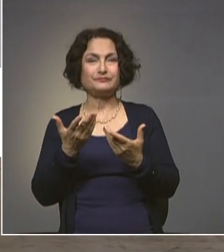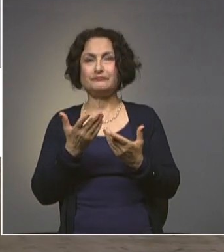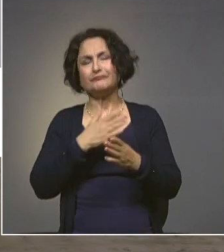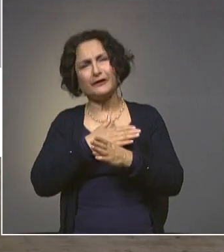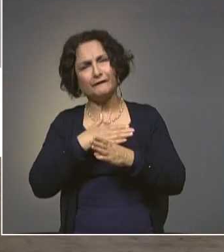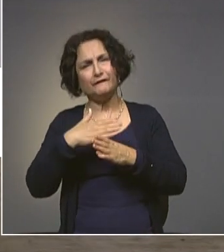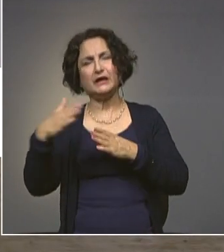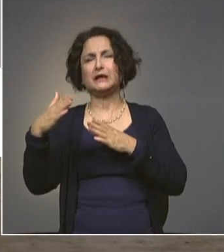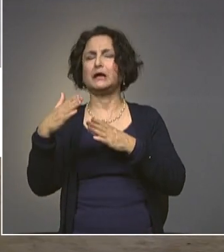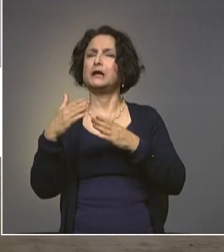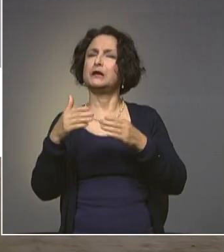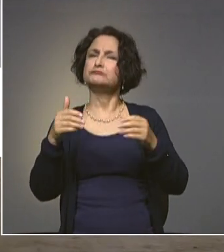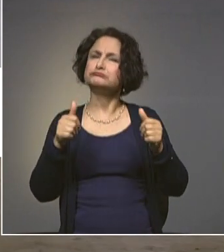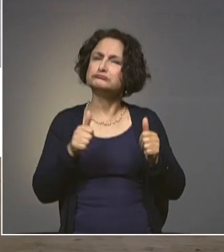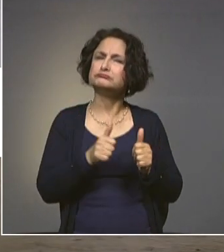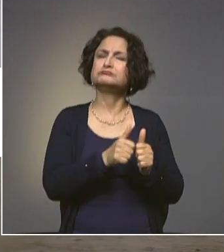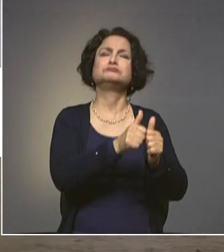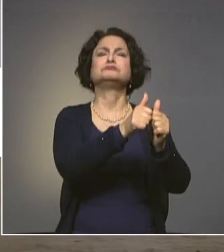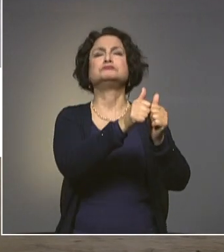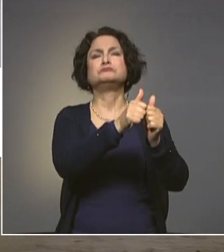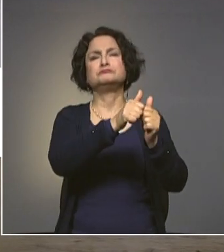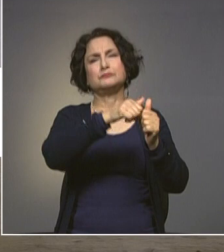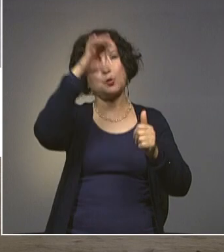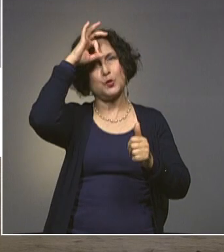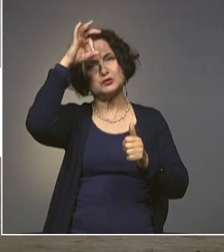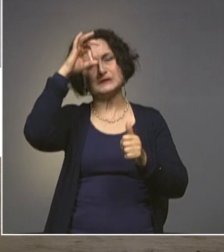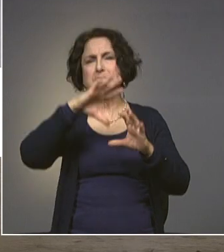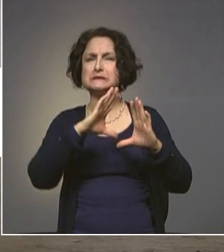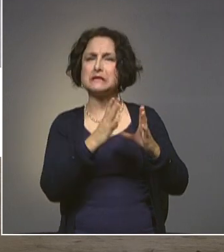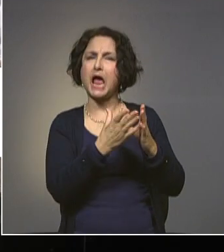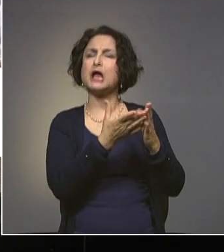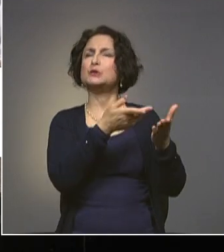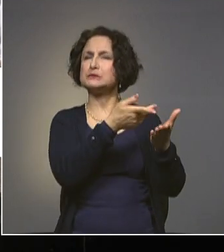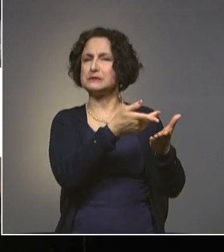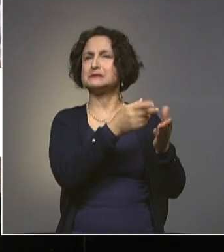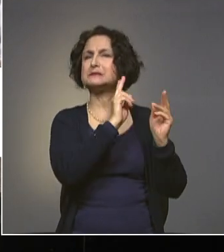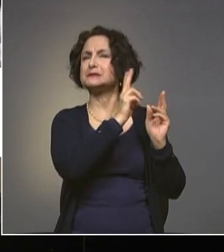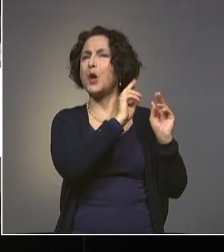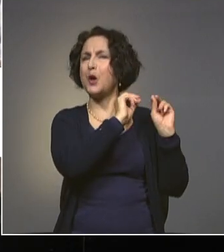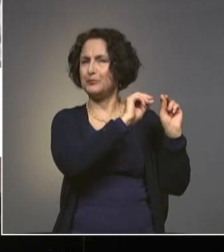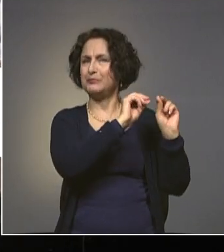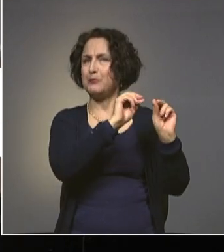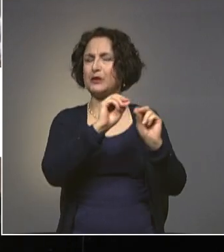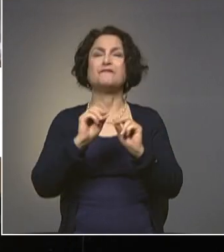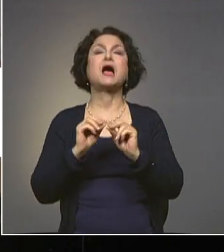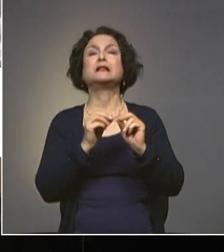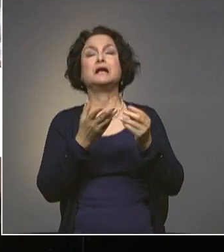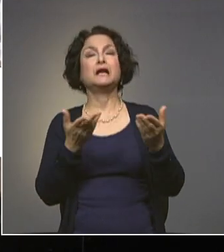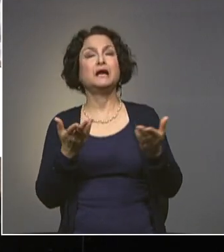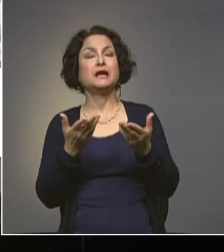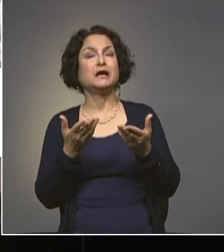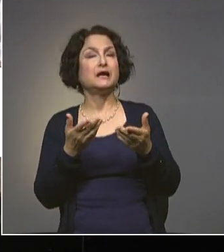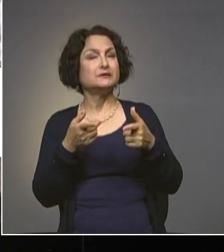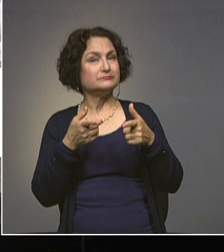винаги ги съпровождат преподавателите, основните им идват с децата. Подкрепа. Да, като подкрепа, да. Като... Но... Тук